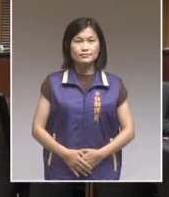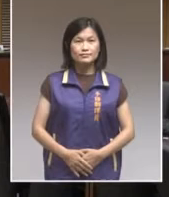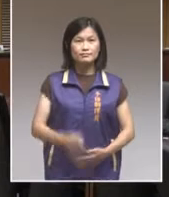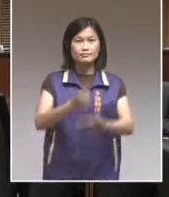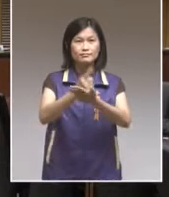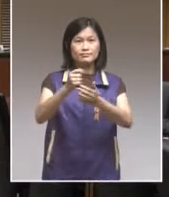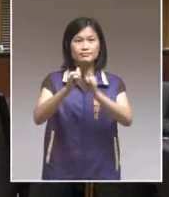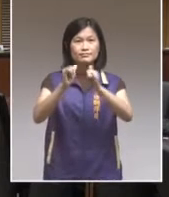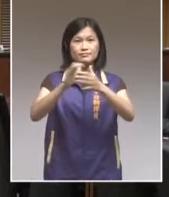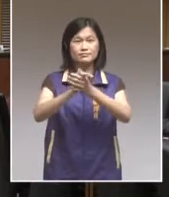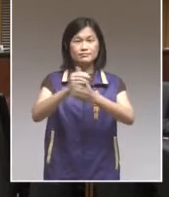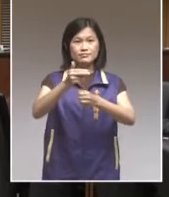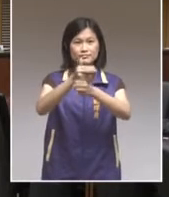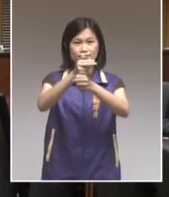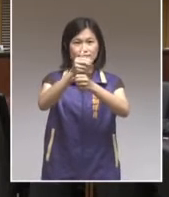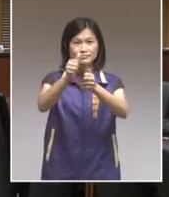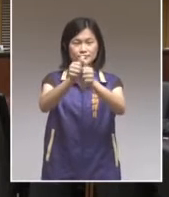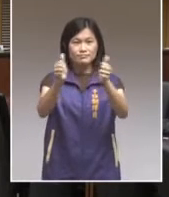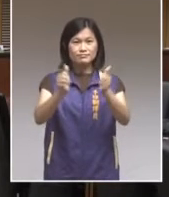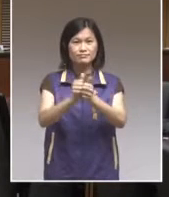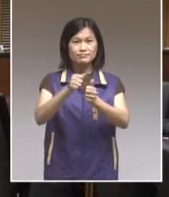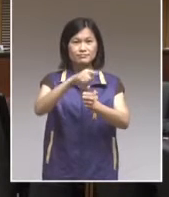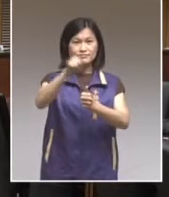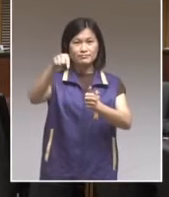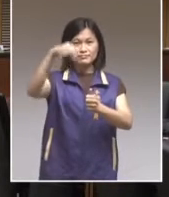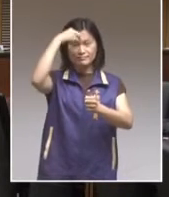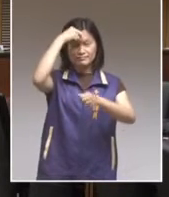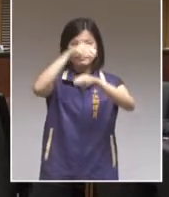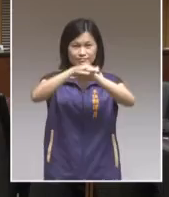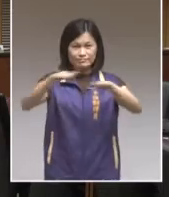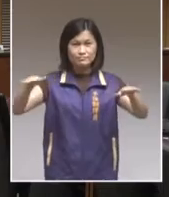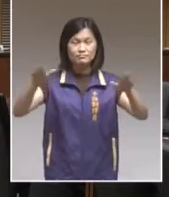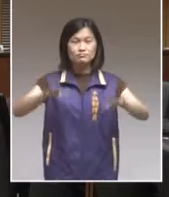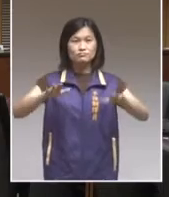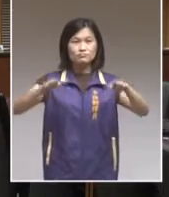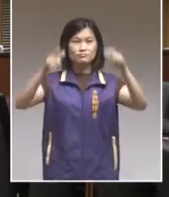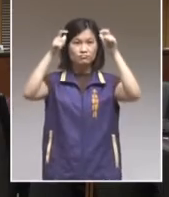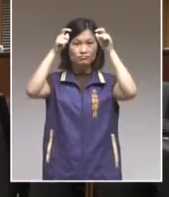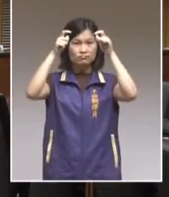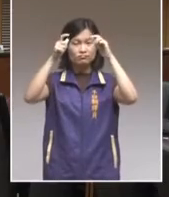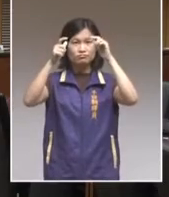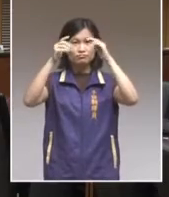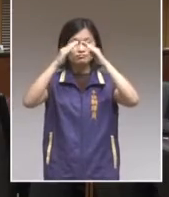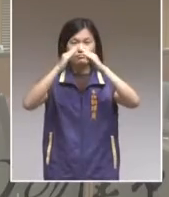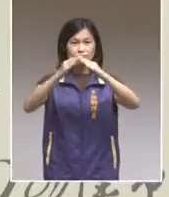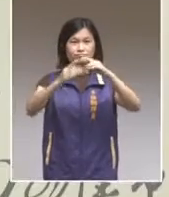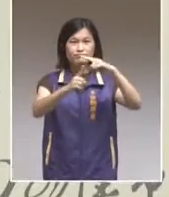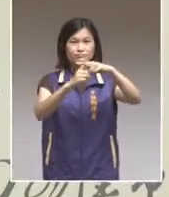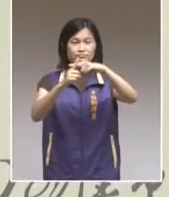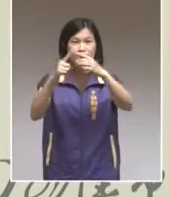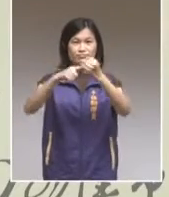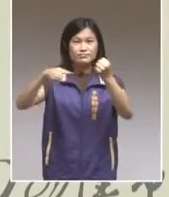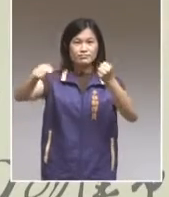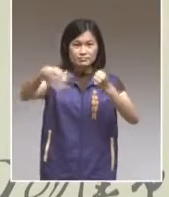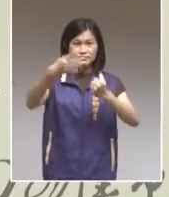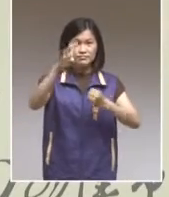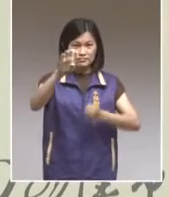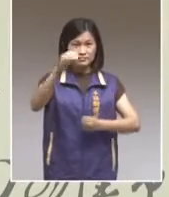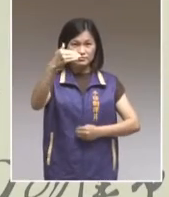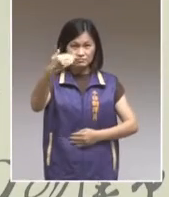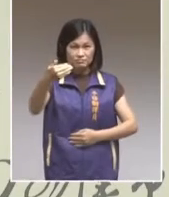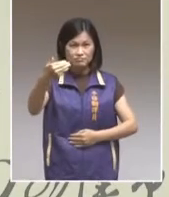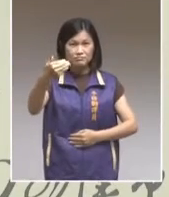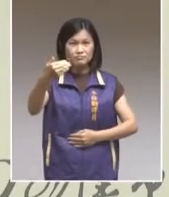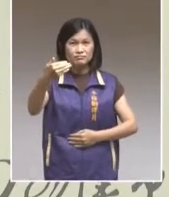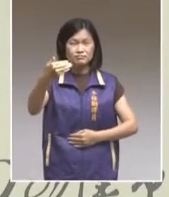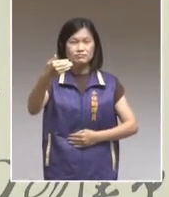各位市民朋友，各位媒体朋友，大家午安。今天高雄有449个本土的